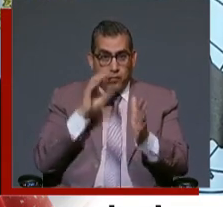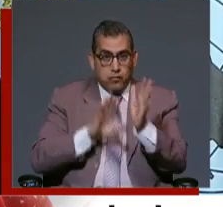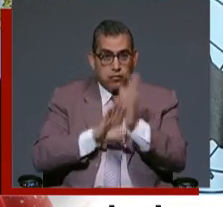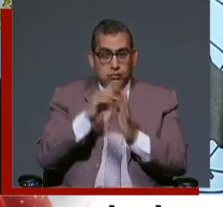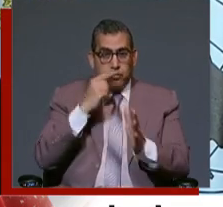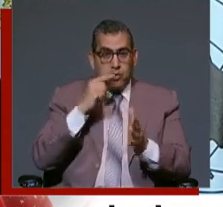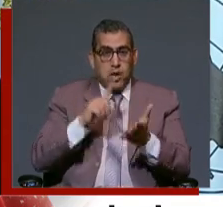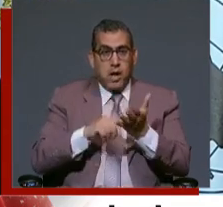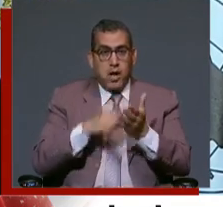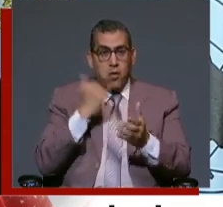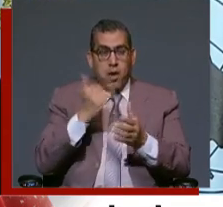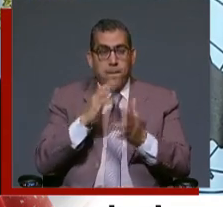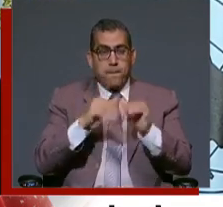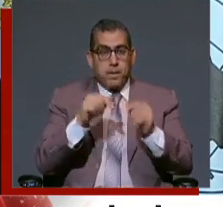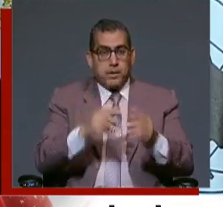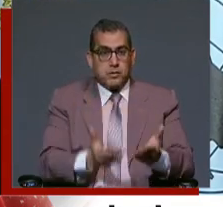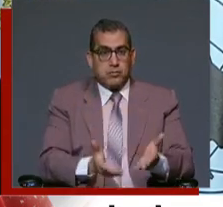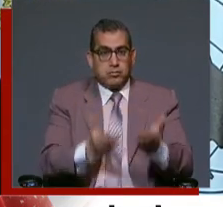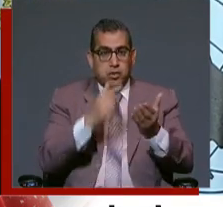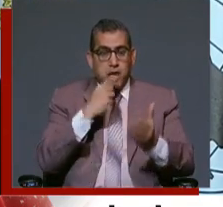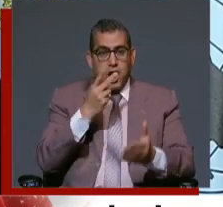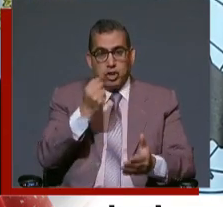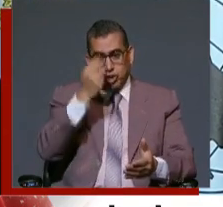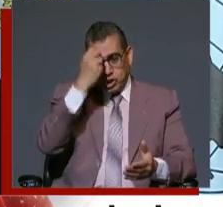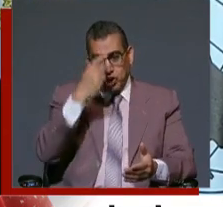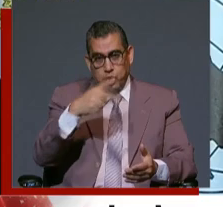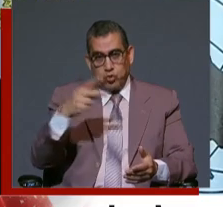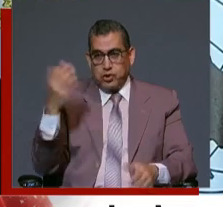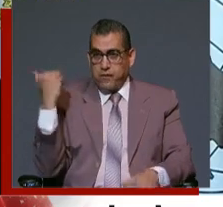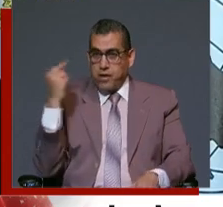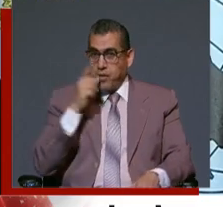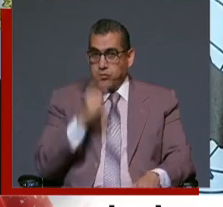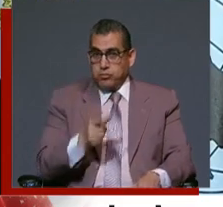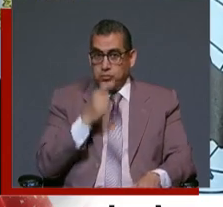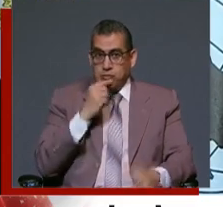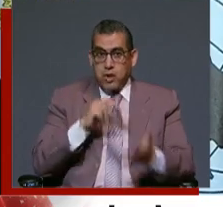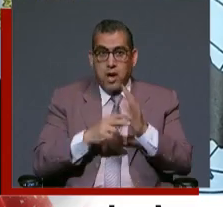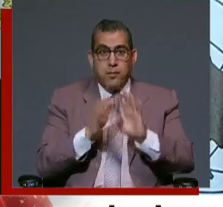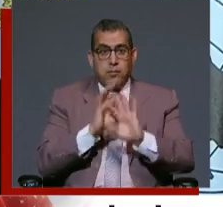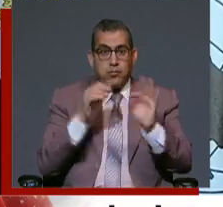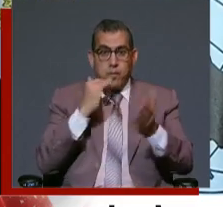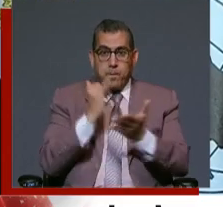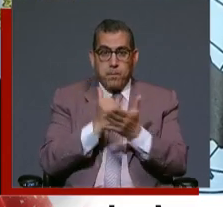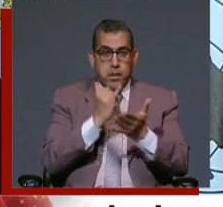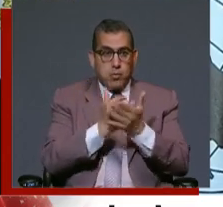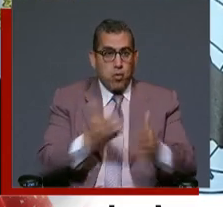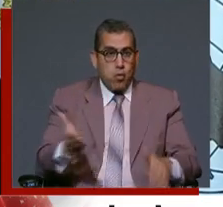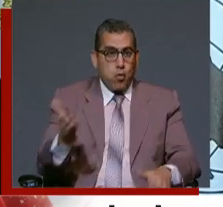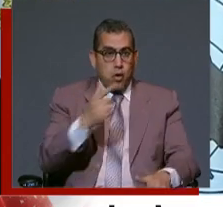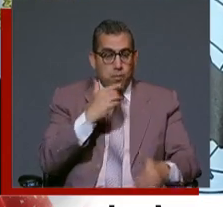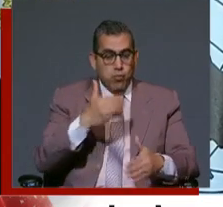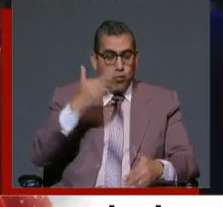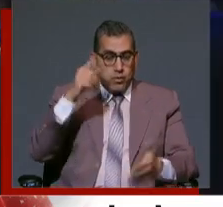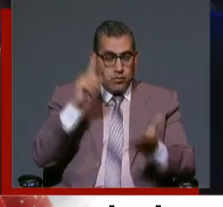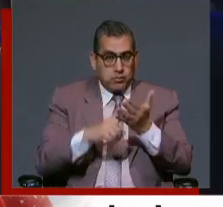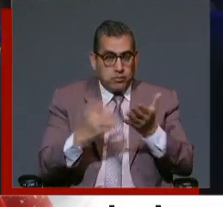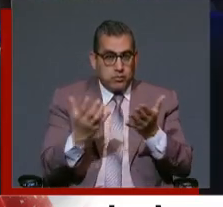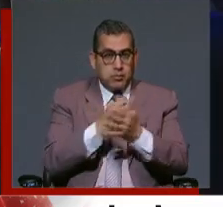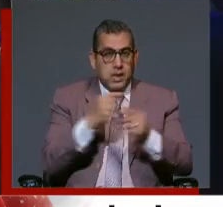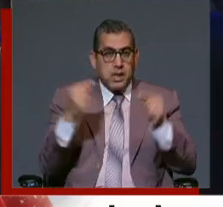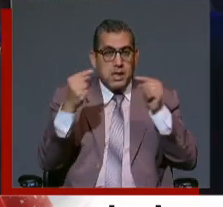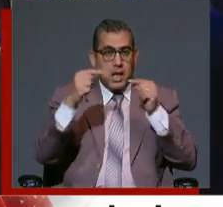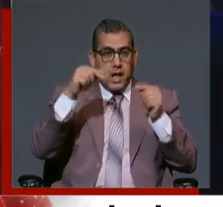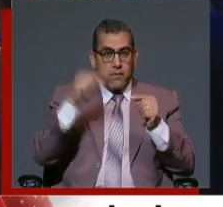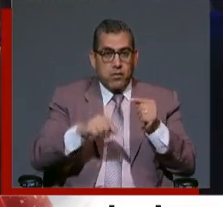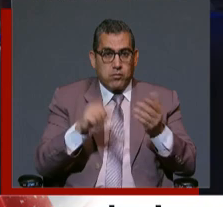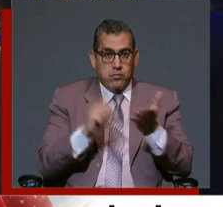الاقتصادي لمصر عام 22 إلى أنه على كل مسؤول أن ينظر إلى المستقبل حتى يتخطى التحديات.